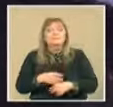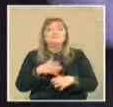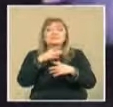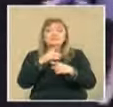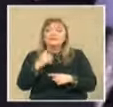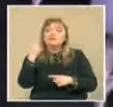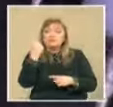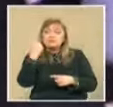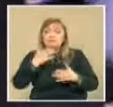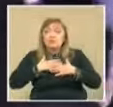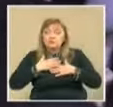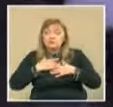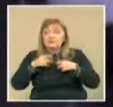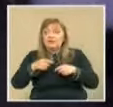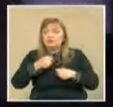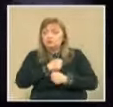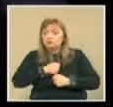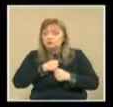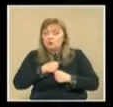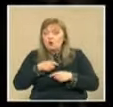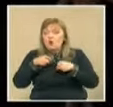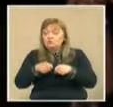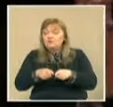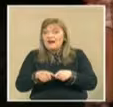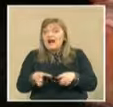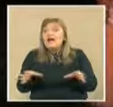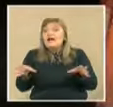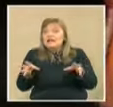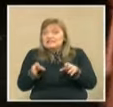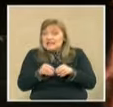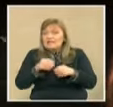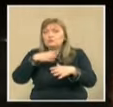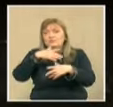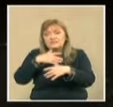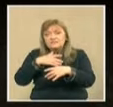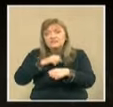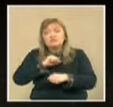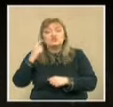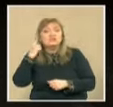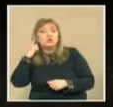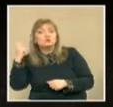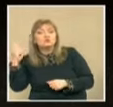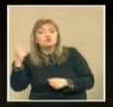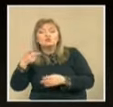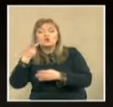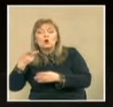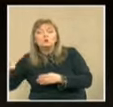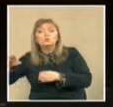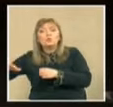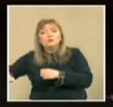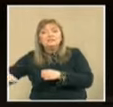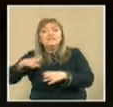Свирането само по себе си е трудно, но това едновременно да свириш и да слушаш друг човек, друго дете, което свири, това е още и